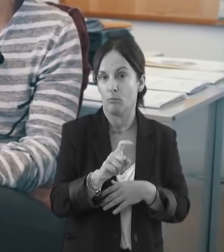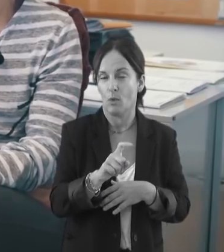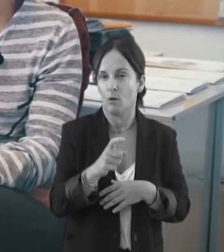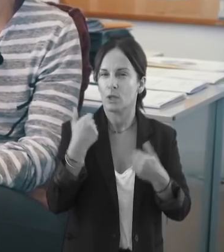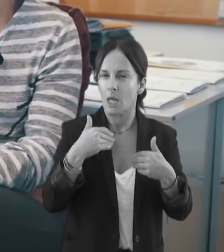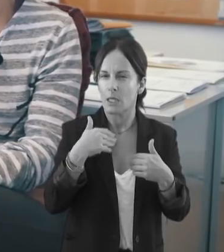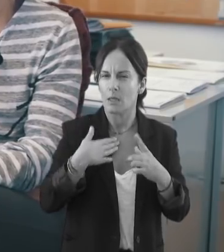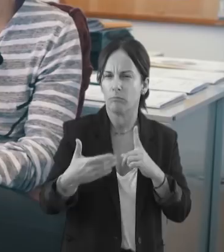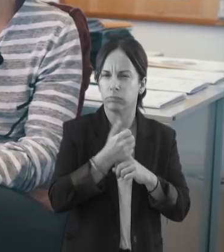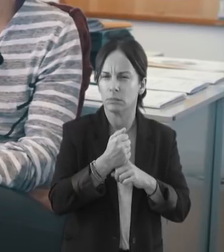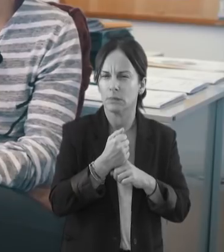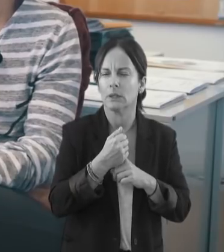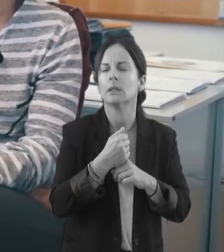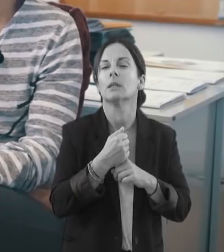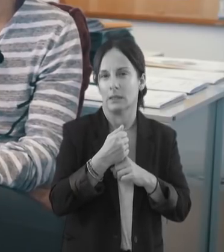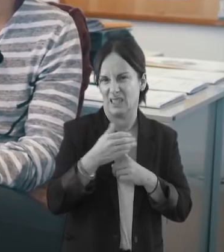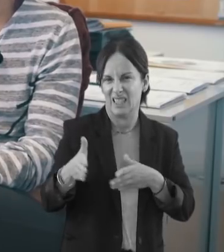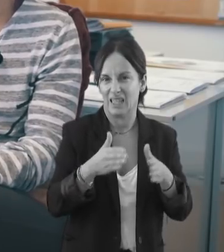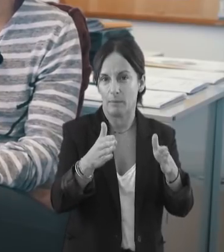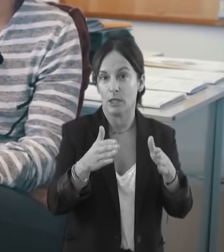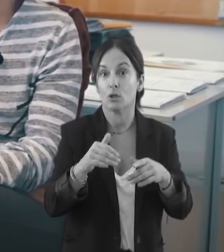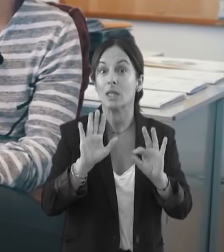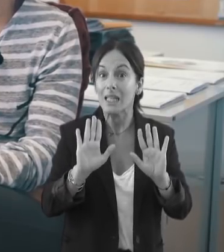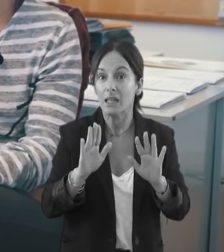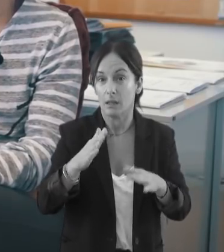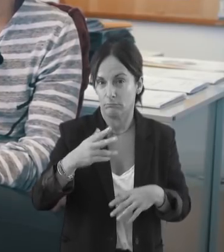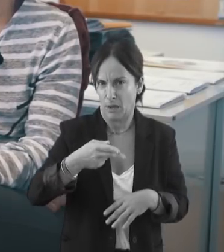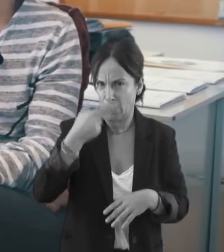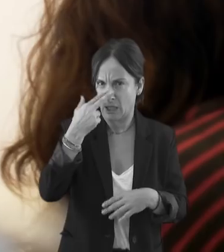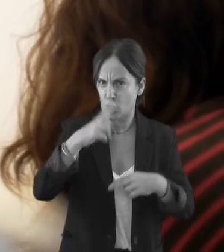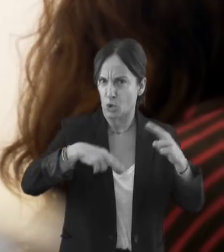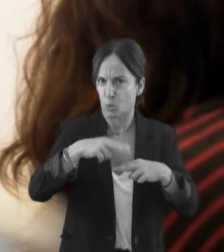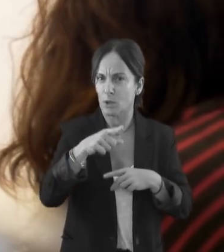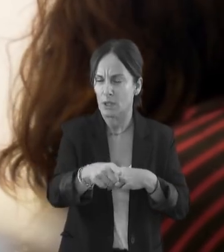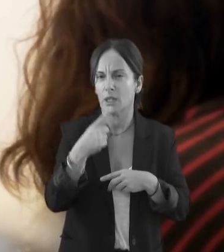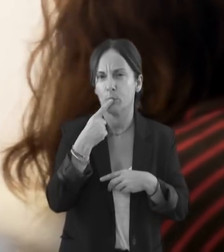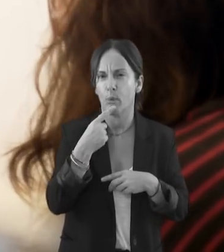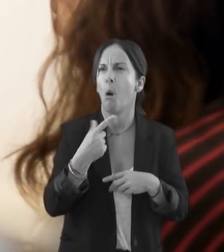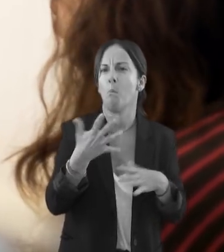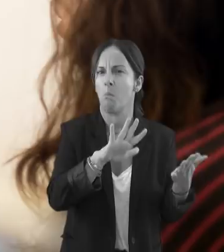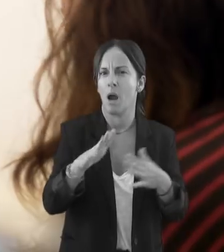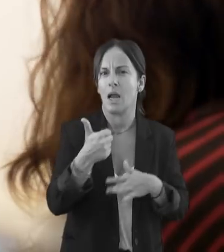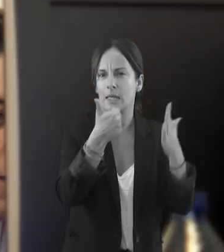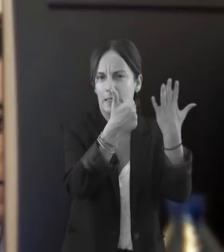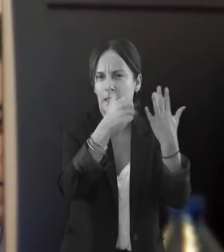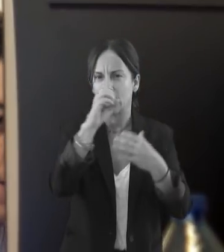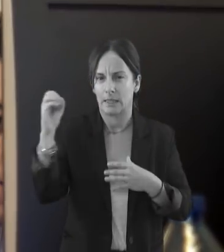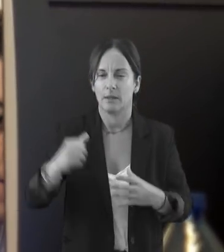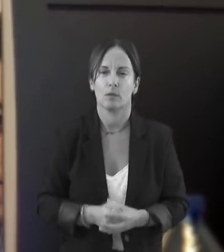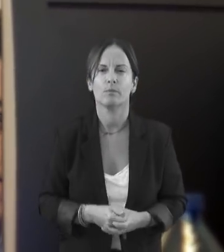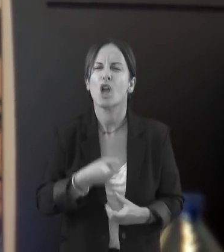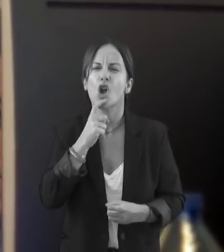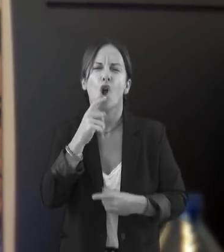anys en els ajuntaments i consisteix en recollir tota la informació sobre